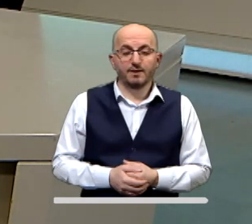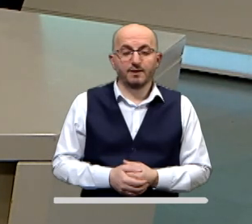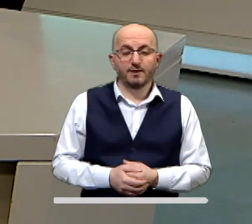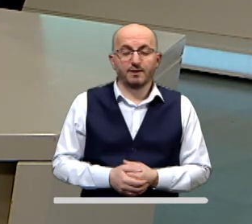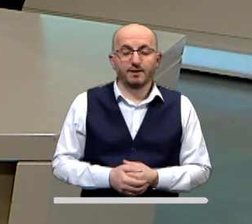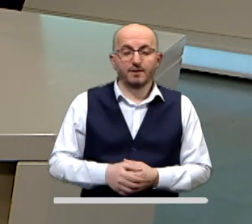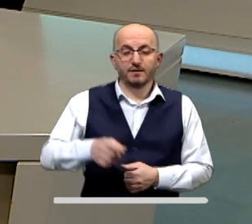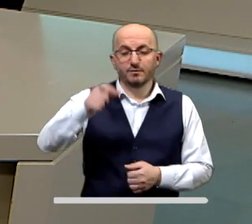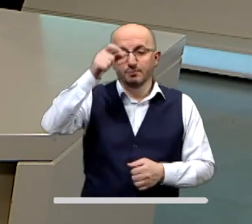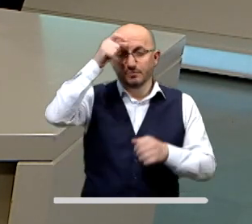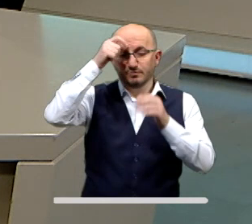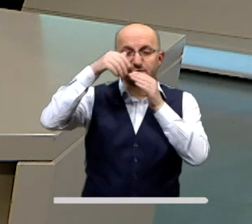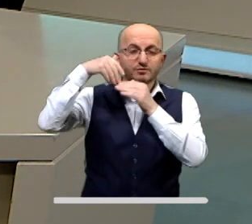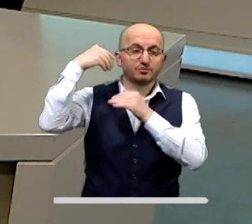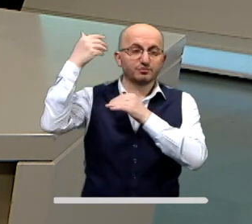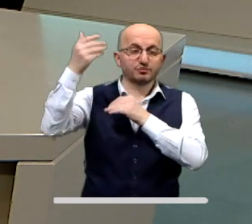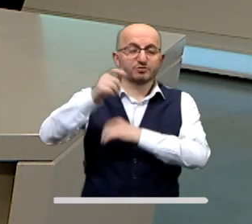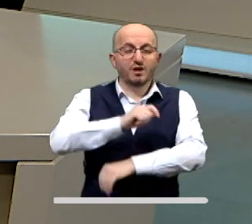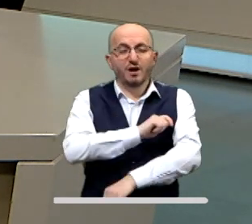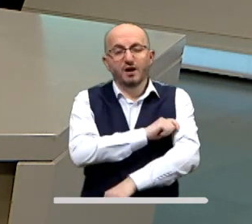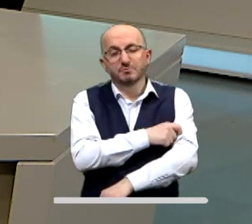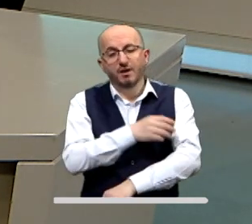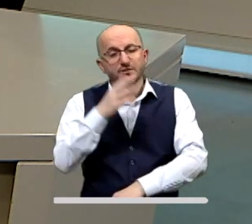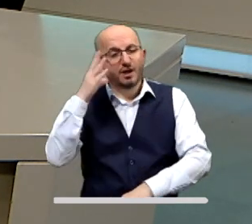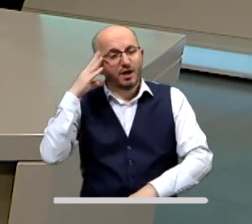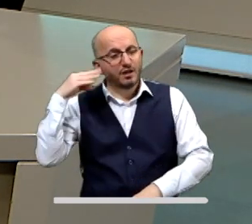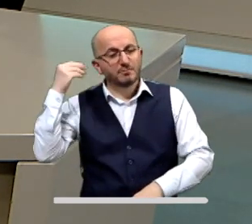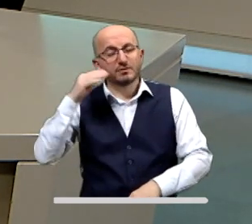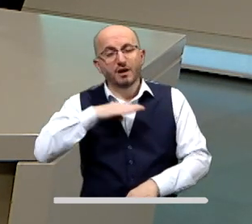yurt dışında Almanya'da Hollanda